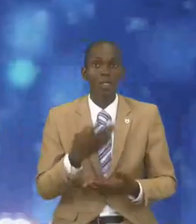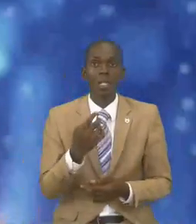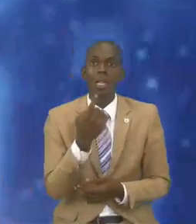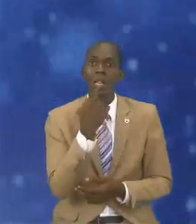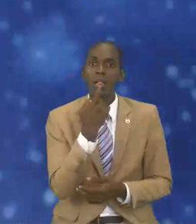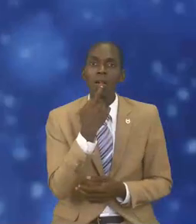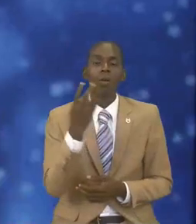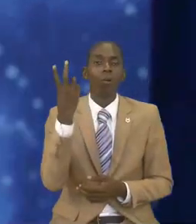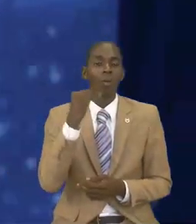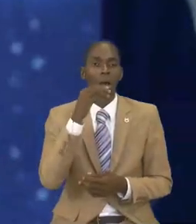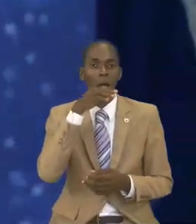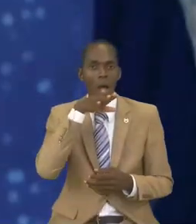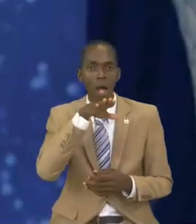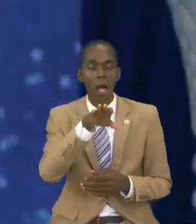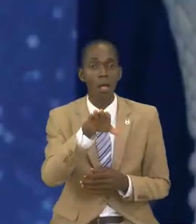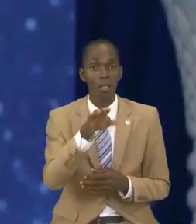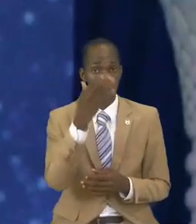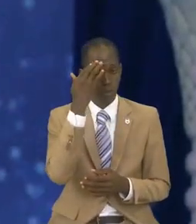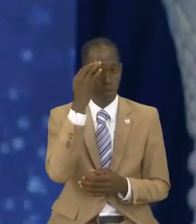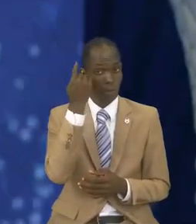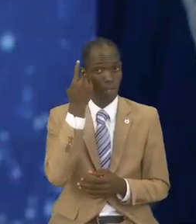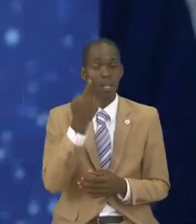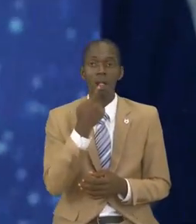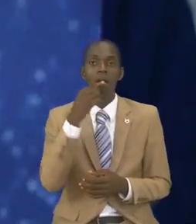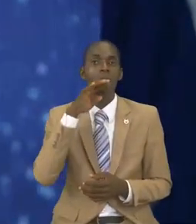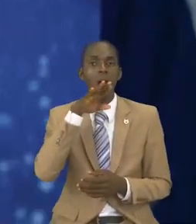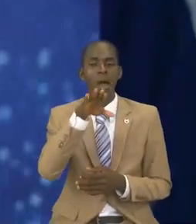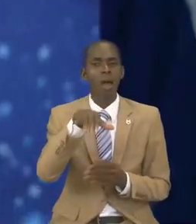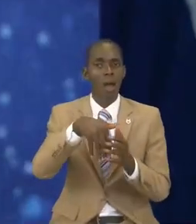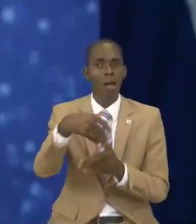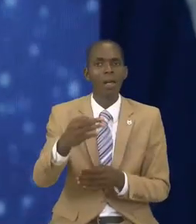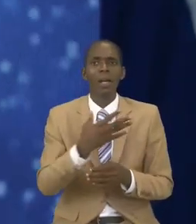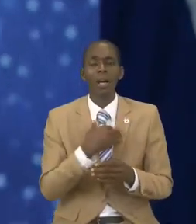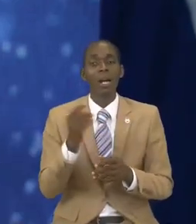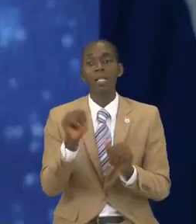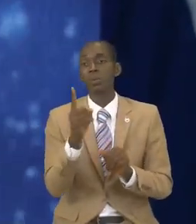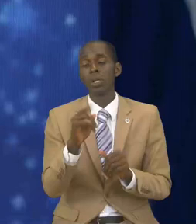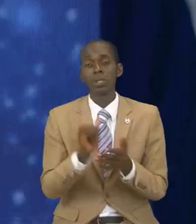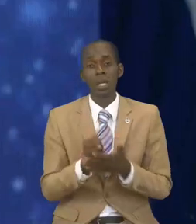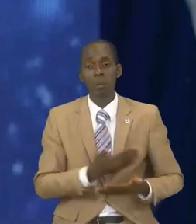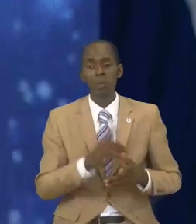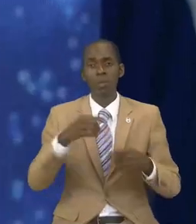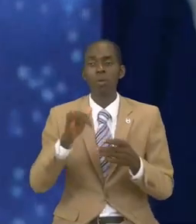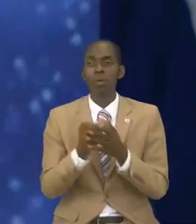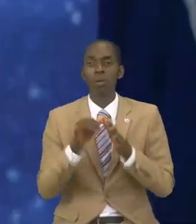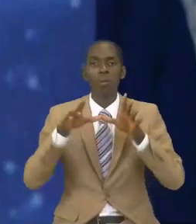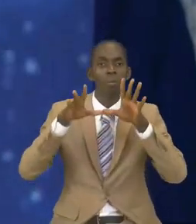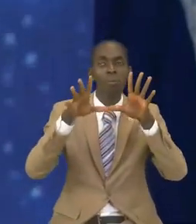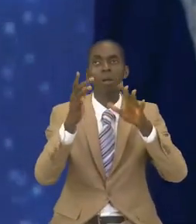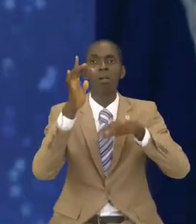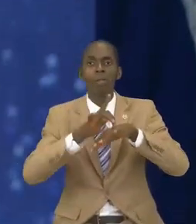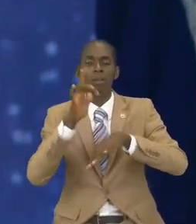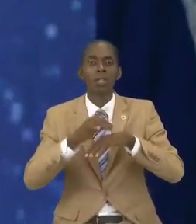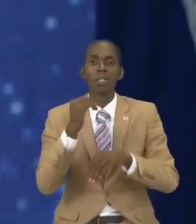l'enfant, la langue était sortie tendue. Et partout l'enfant allait, toutes les mouches venaient se répandre sur